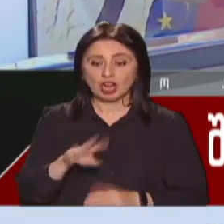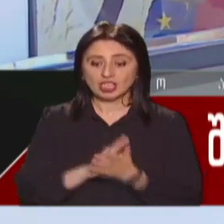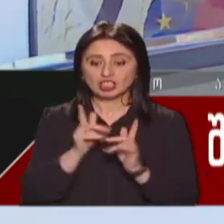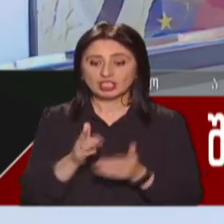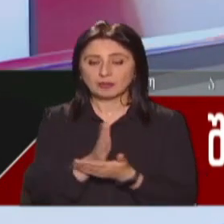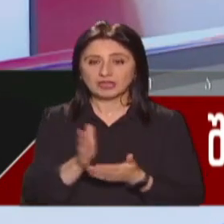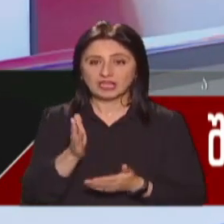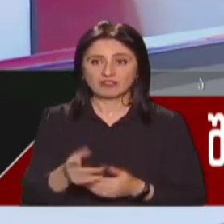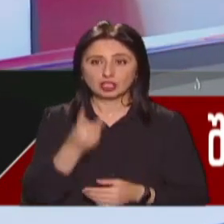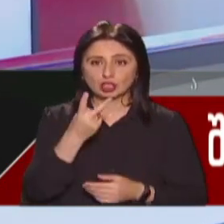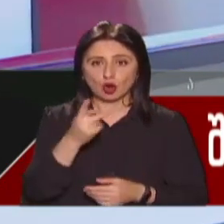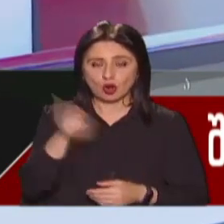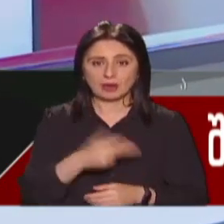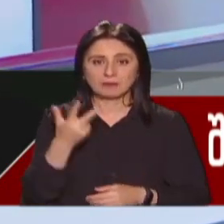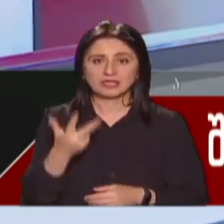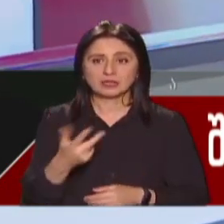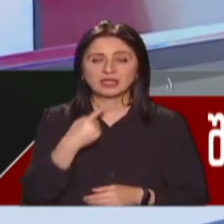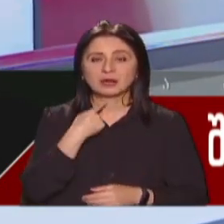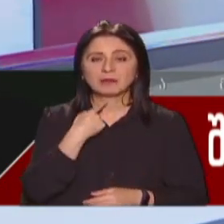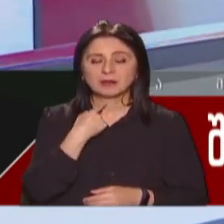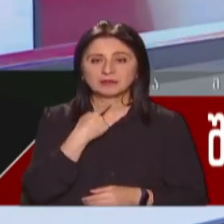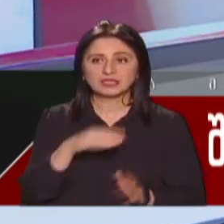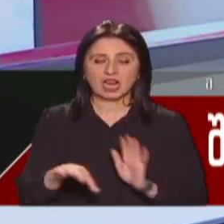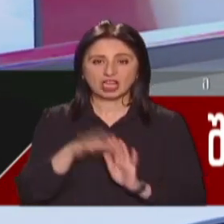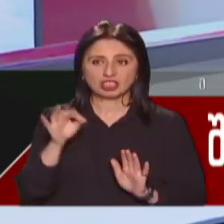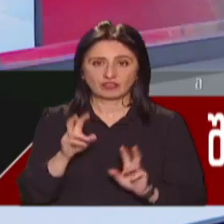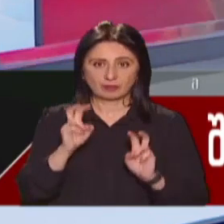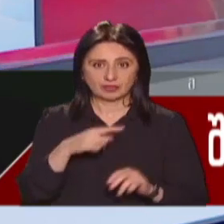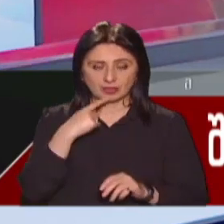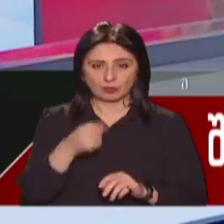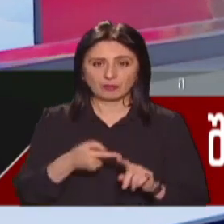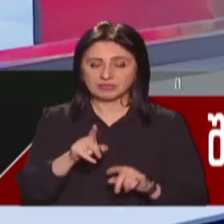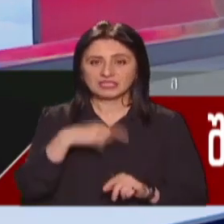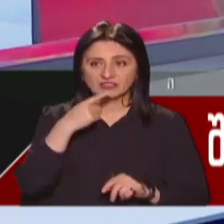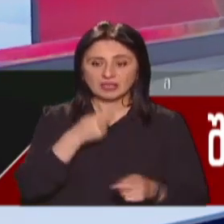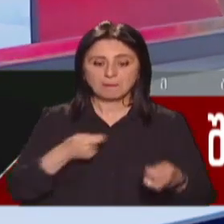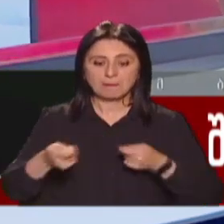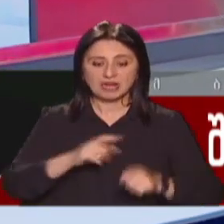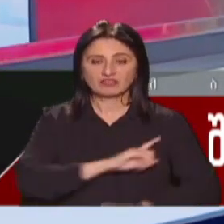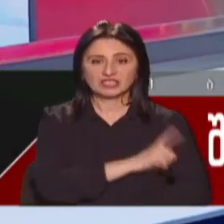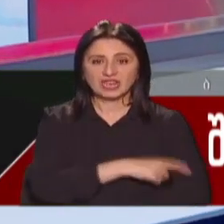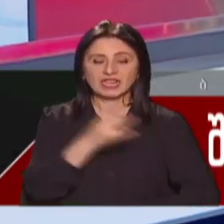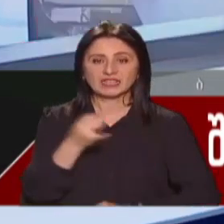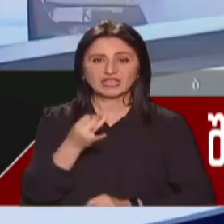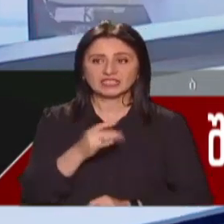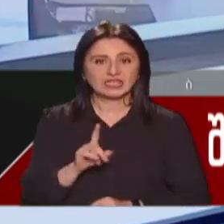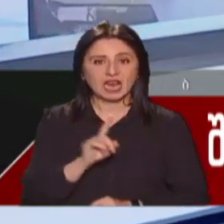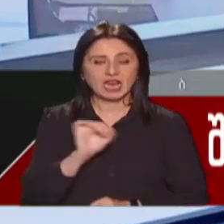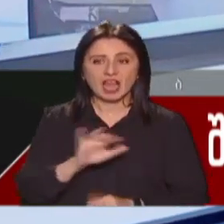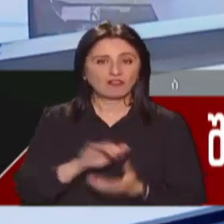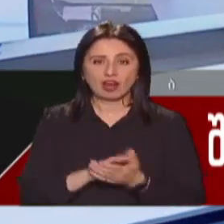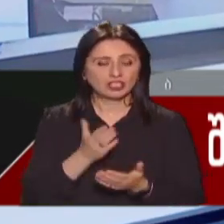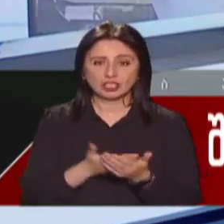შეთანხმების ნაწილია და 2/3 ხმების არჩევას გულისხმობს. მისი თქმით, მართველი ძალის ინტერესში არაა